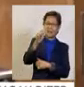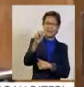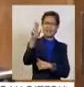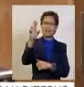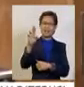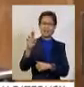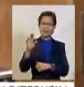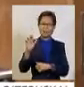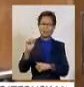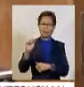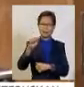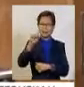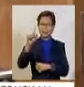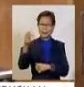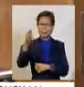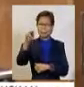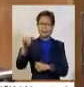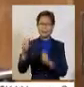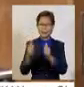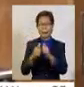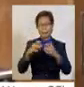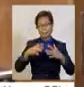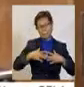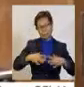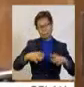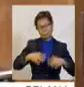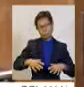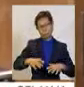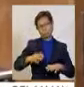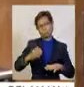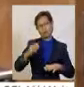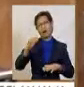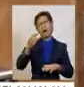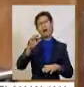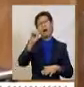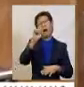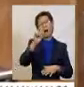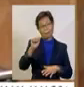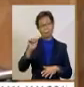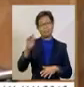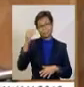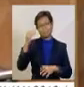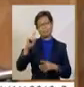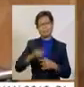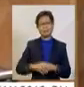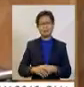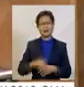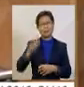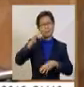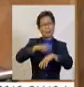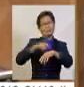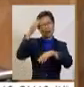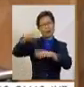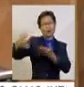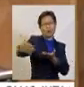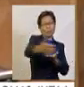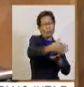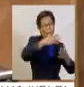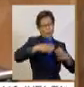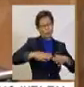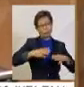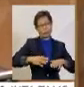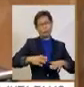menggunakan baju arwah tu. Mudah-mudahan di masa-masa akan datang saya akan kumpul lagi baju arwah-arwah tu, saya akan bagi